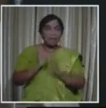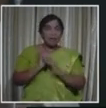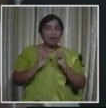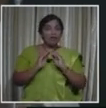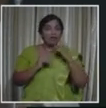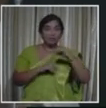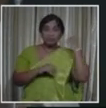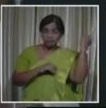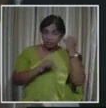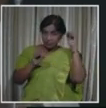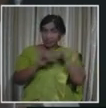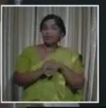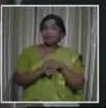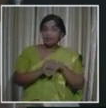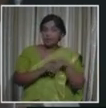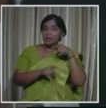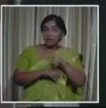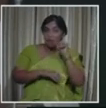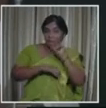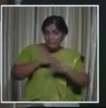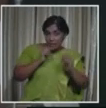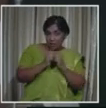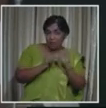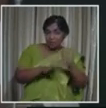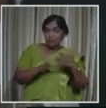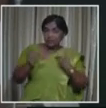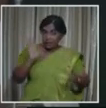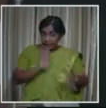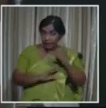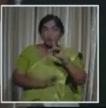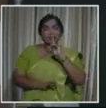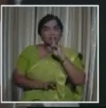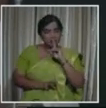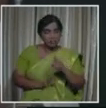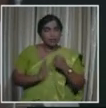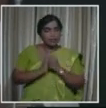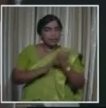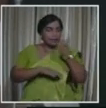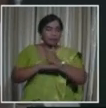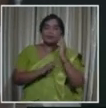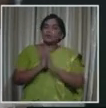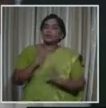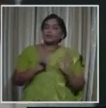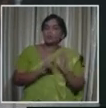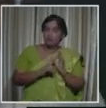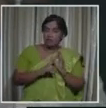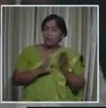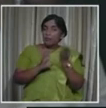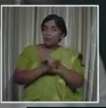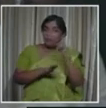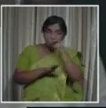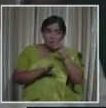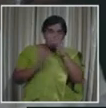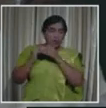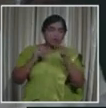කරපු කතා ඇතුලේ මේක සංවිධානයේ වෙලා ගියා කියලා කවුරු හරි කියනවා නම් ගරු මුලාසරේ මන්ත්‍රීතුමනි පහුගිය මාස කීපම